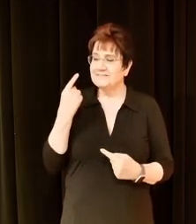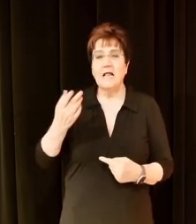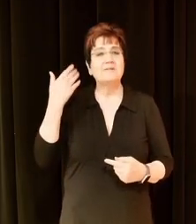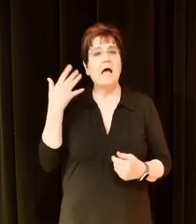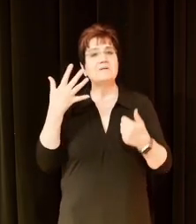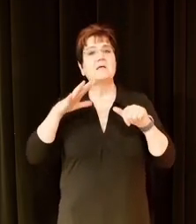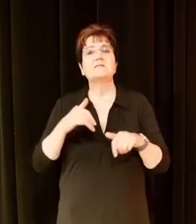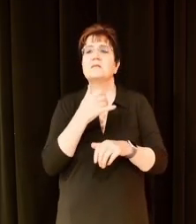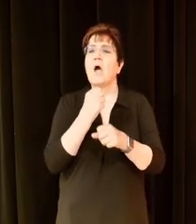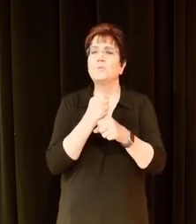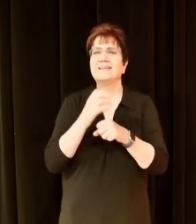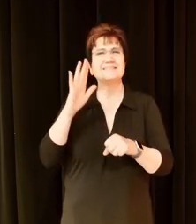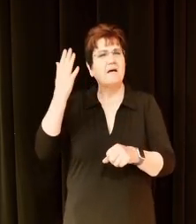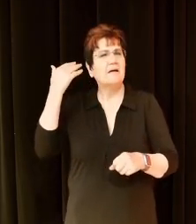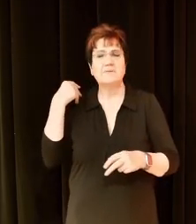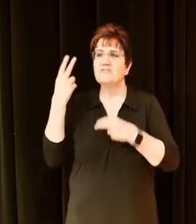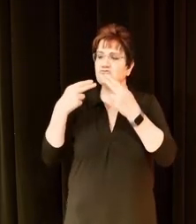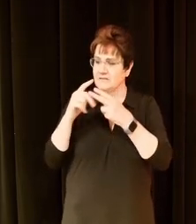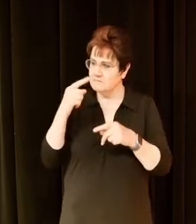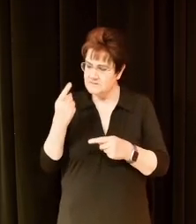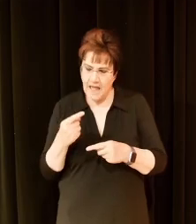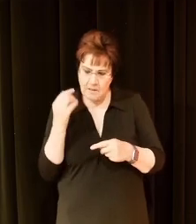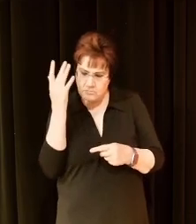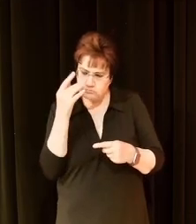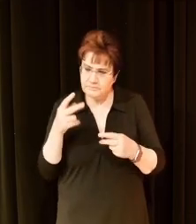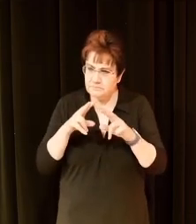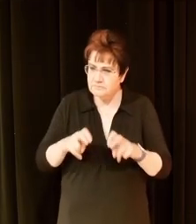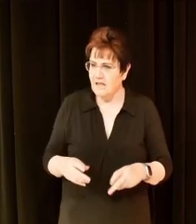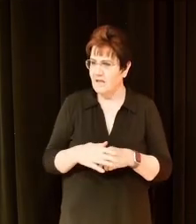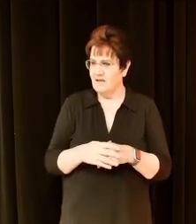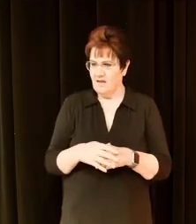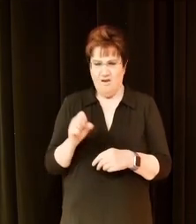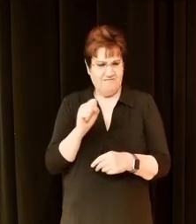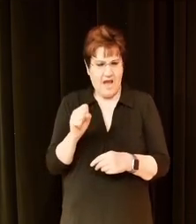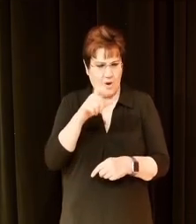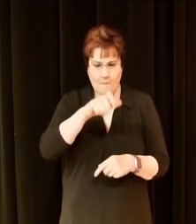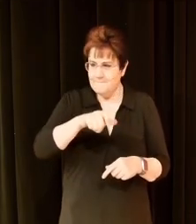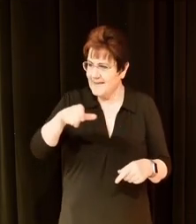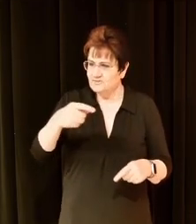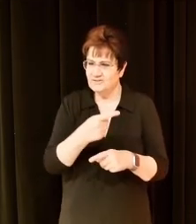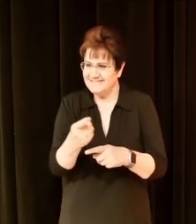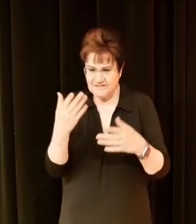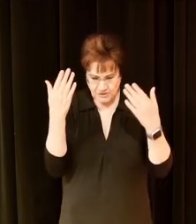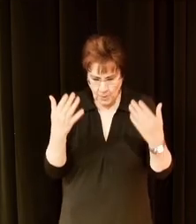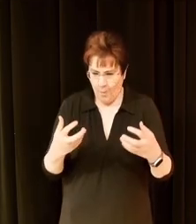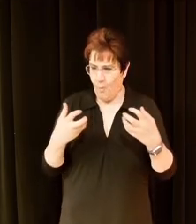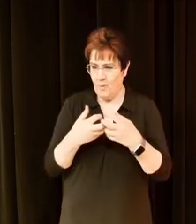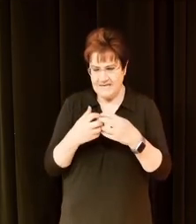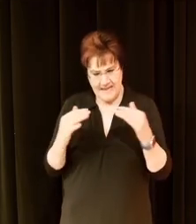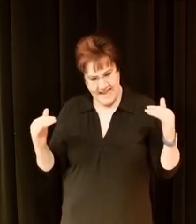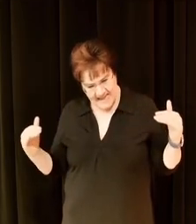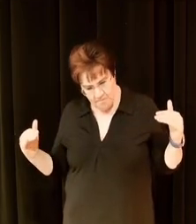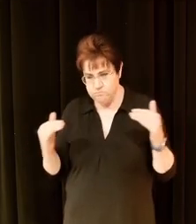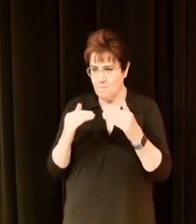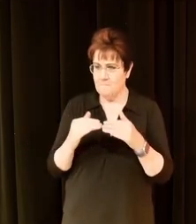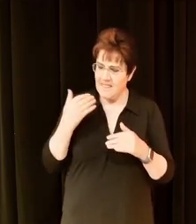Jahrhundert beschäftigt, weil er sich gefragt hat, was ist da eigentlich los, dass Menschen in solche kriegerischen Situationen immer wieder